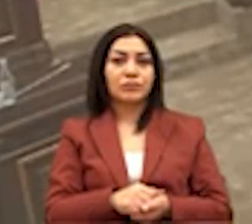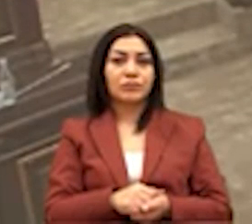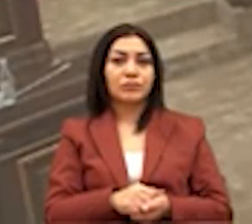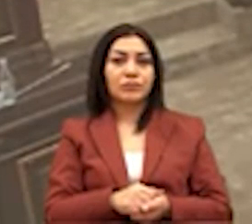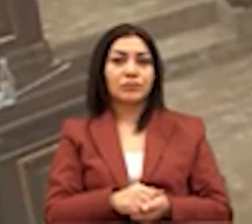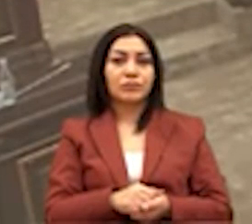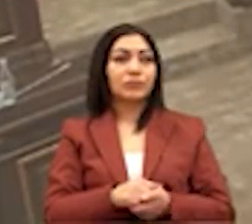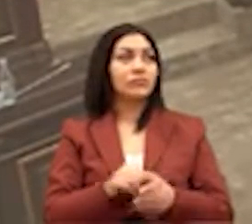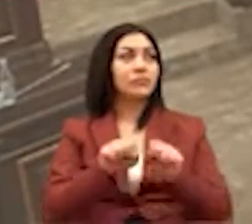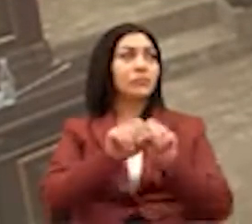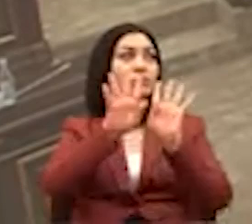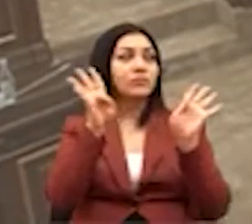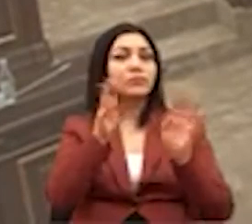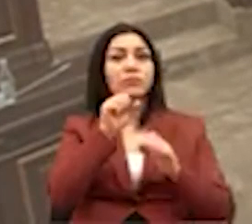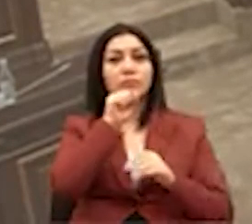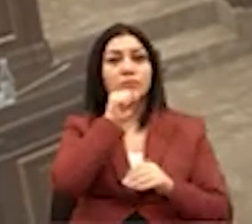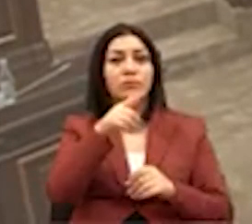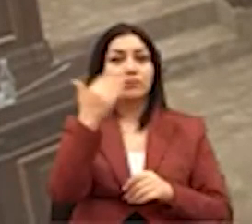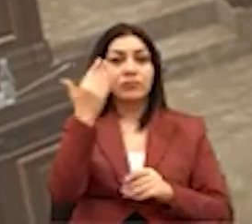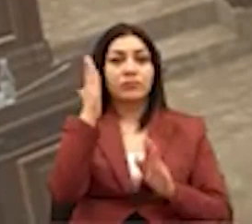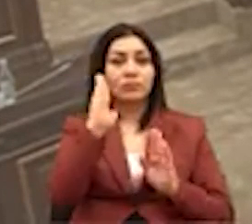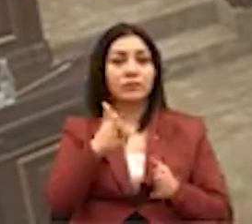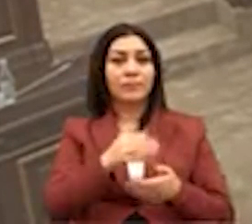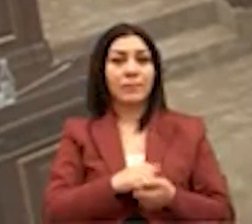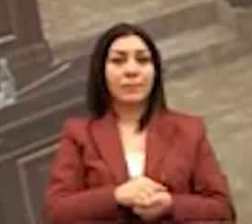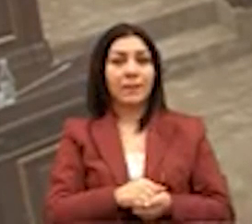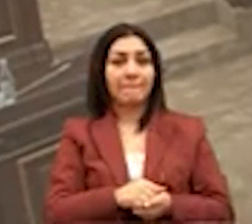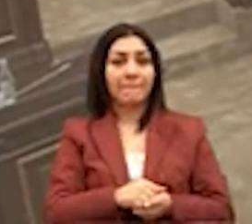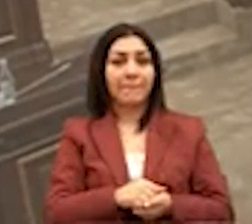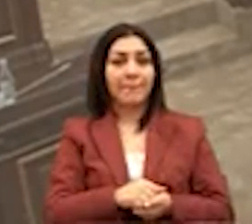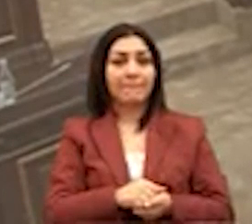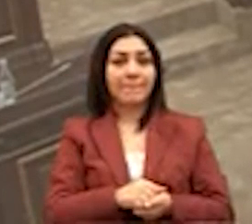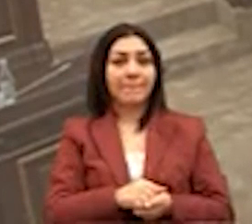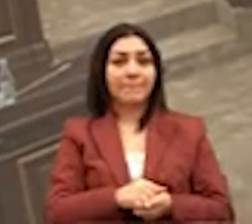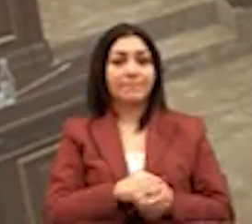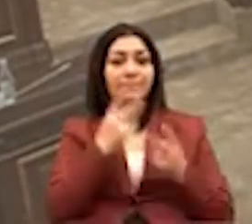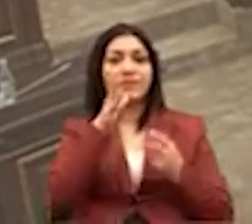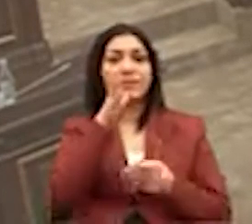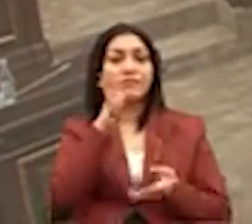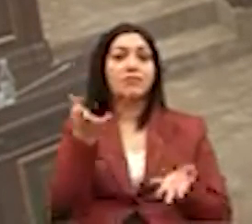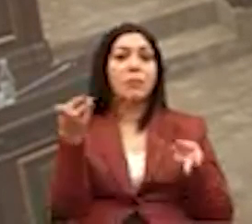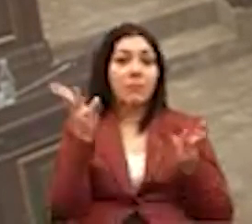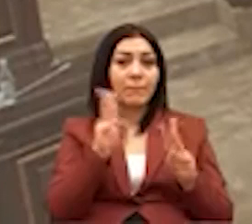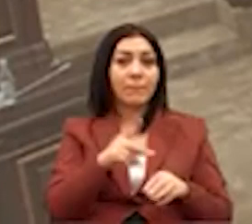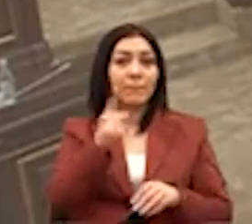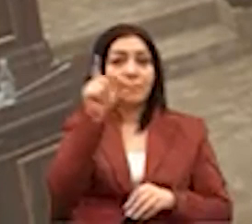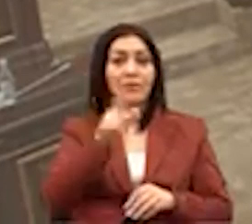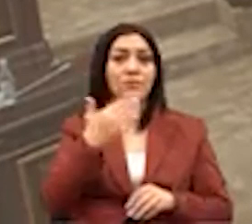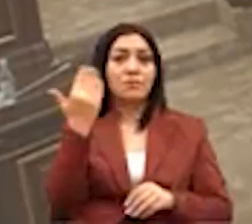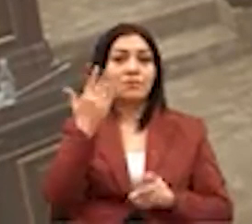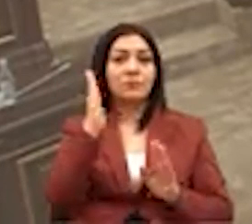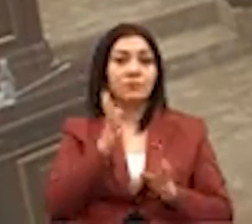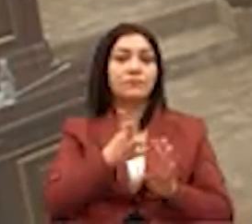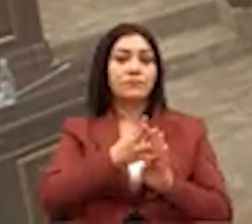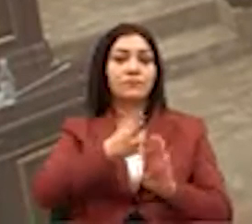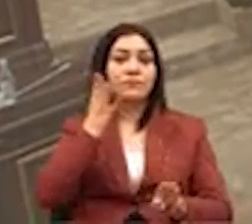Սրբազան հայր, որից հետո դուք խոսեք։ Այսինքն տեսնենք, եթե ժամանակ մնա մեկ հոգի էլ